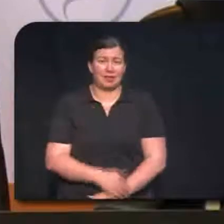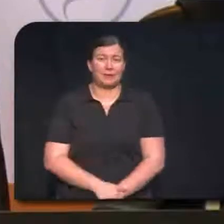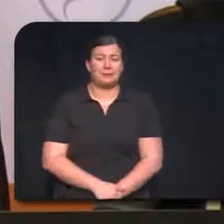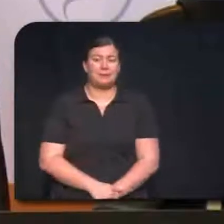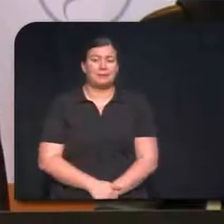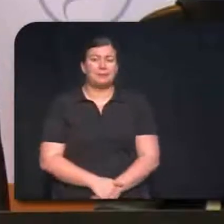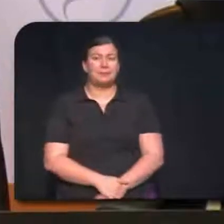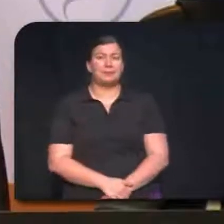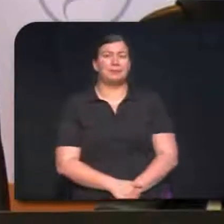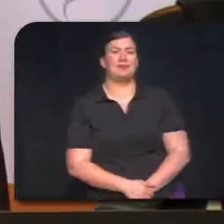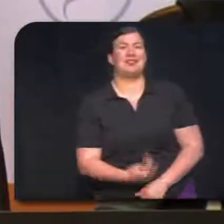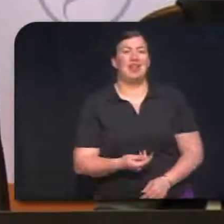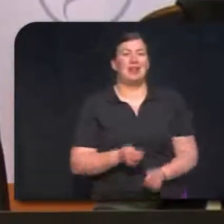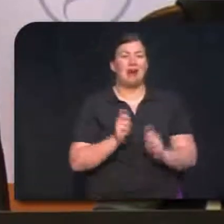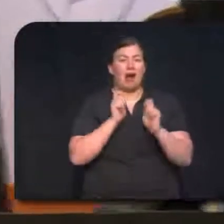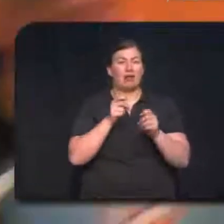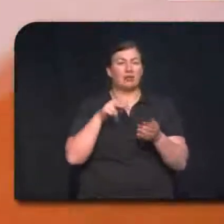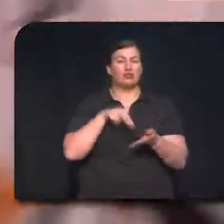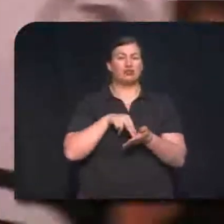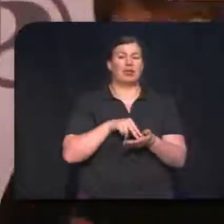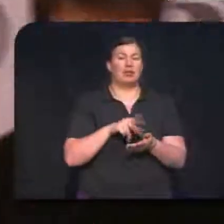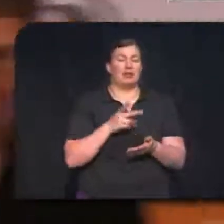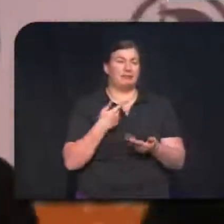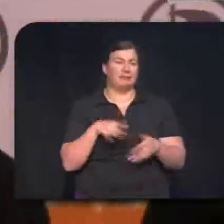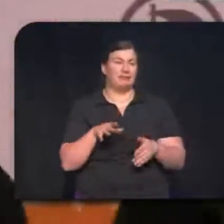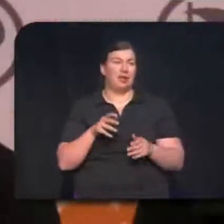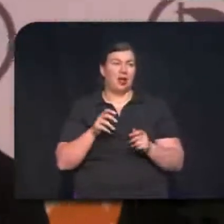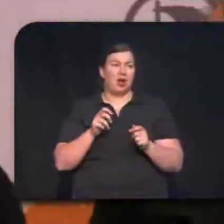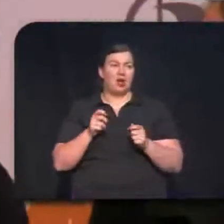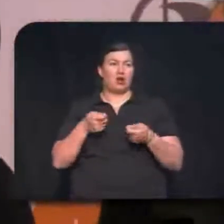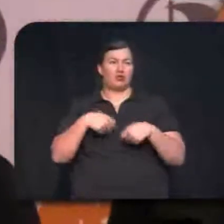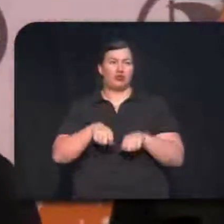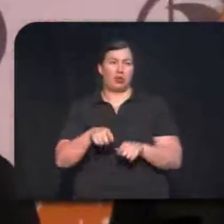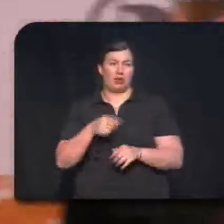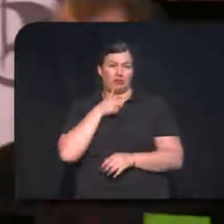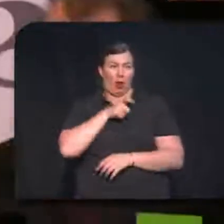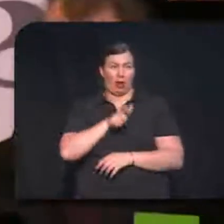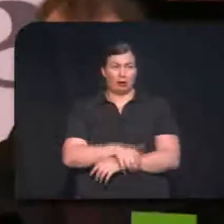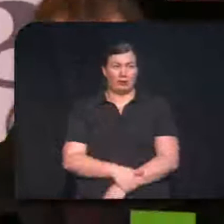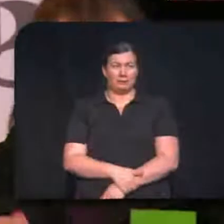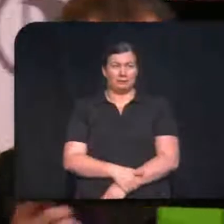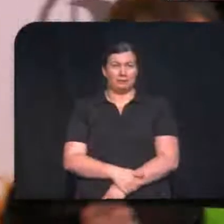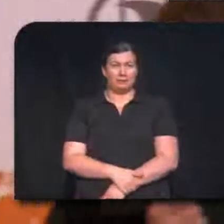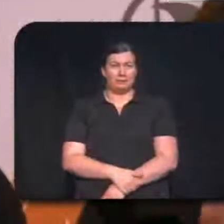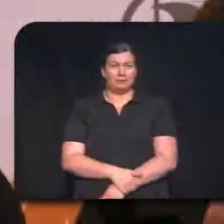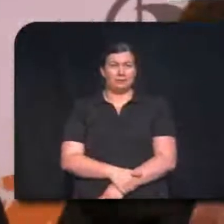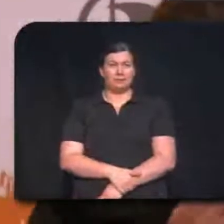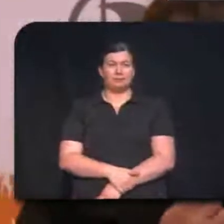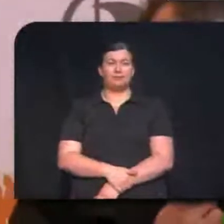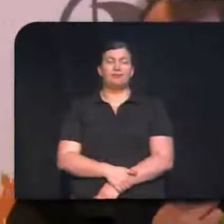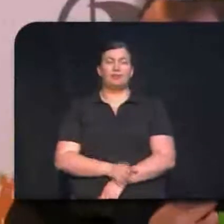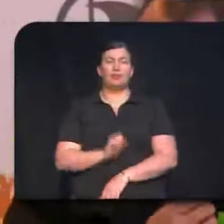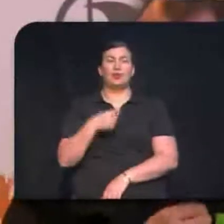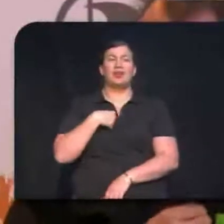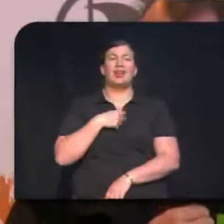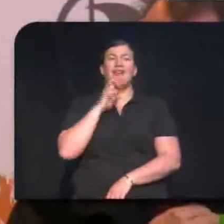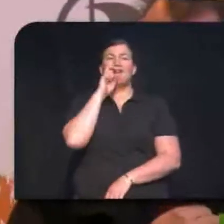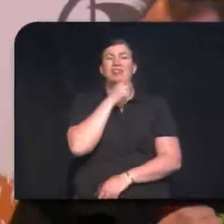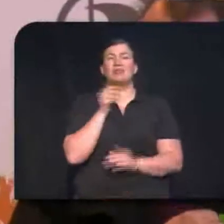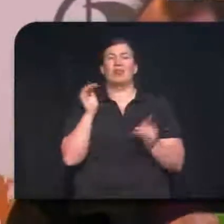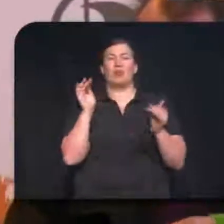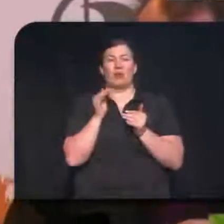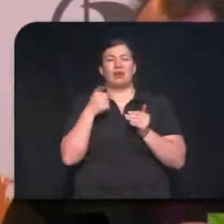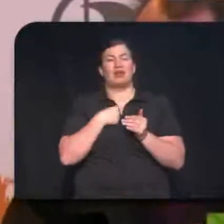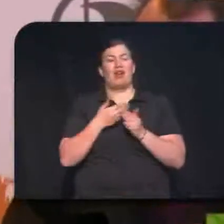Antragsteller jetzt den Schlusswort ich versuche mich kurz zu fassen Vorstufen diese Entscheidung waren bereits